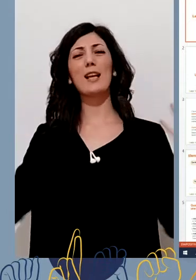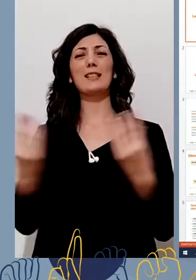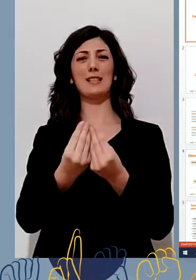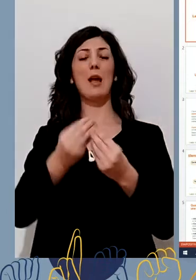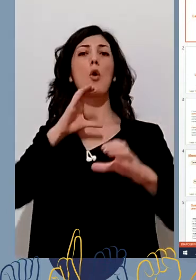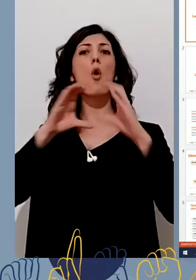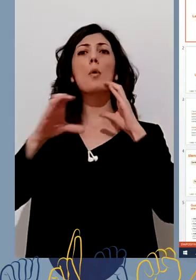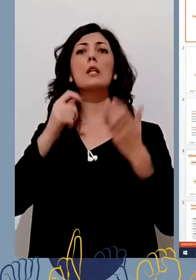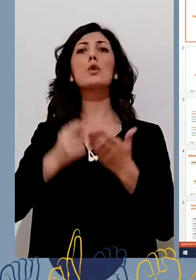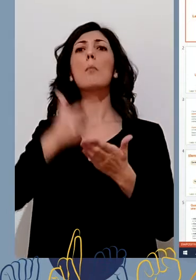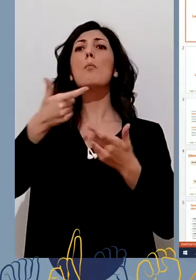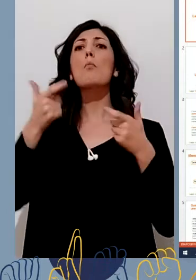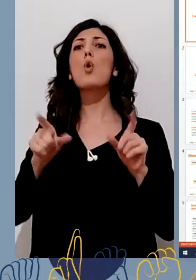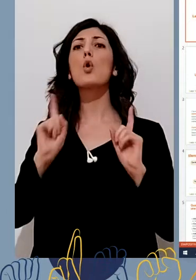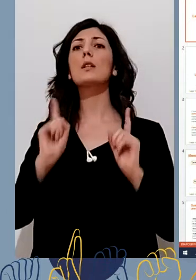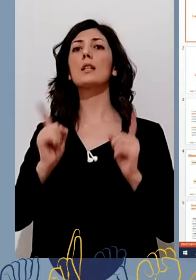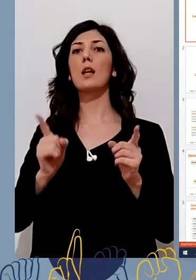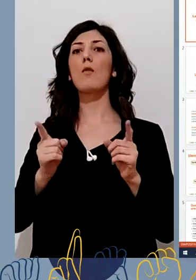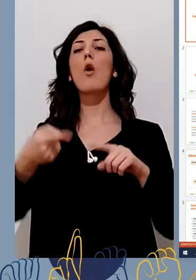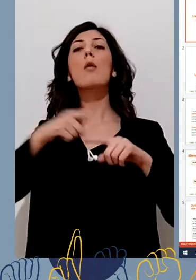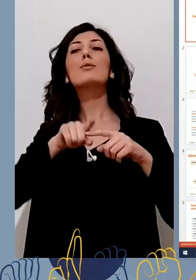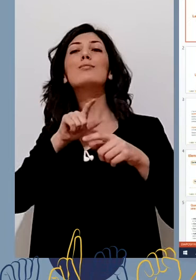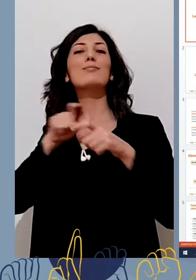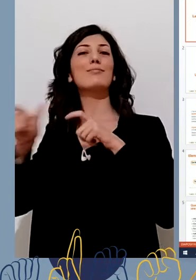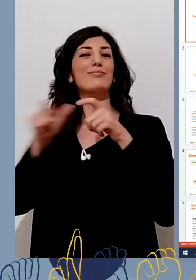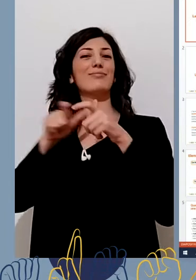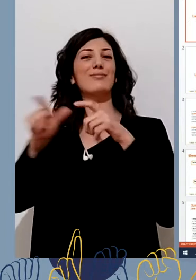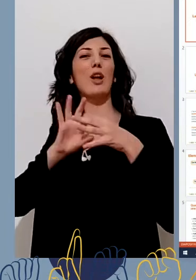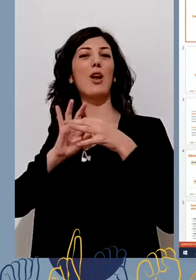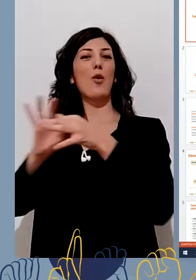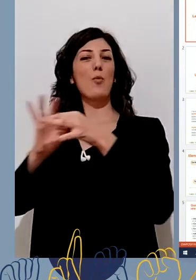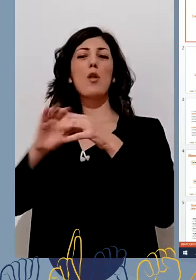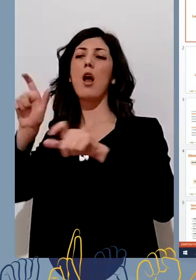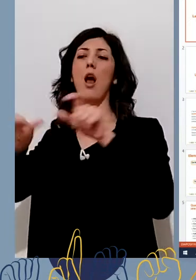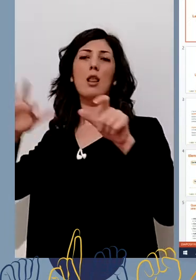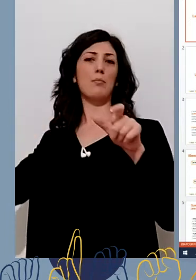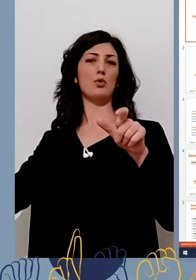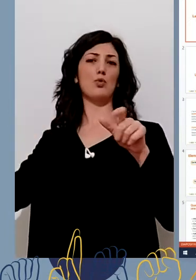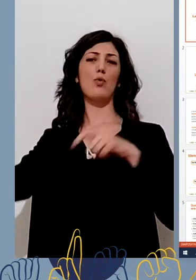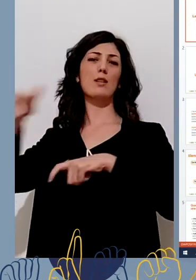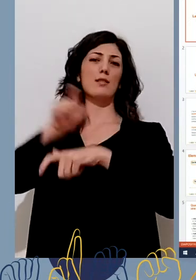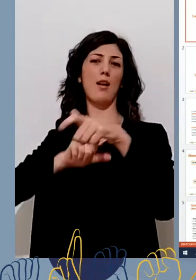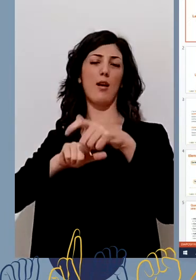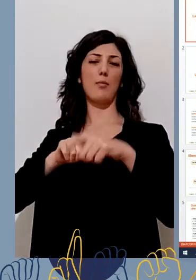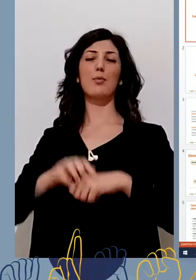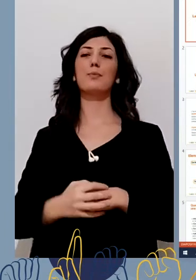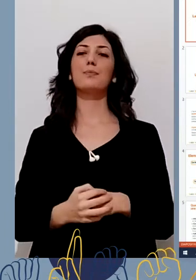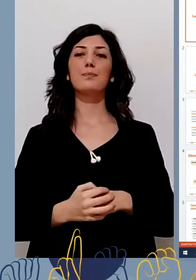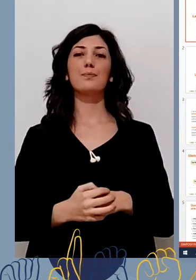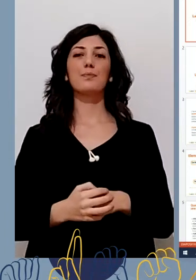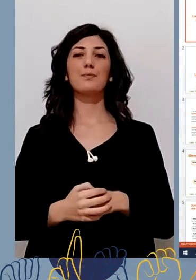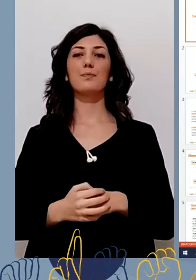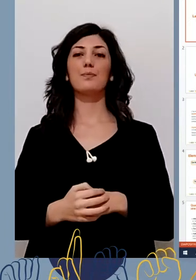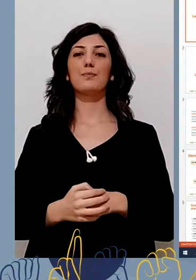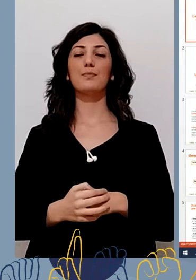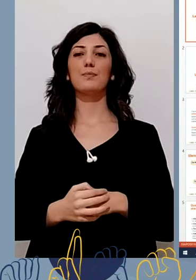proprio per mettere in relazione le persone con altre persone. E avere